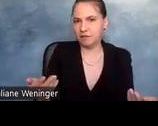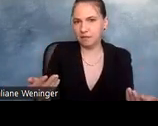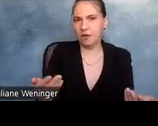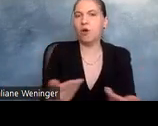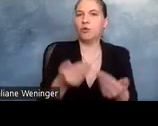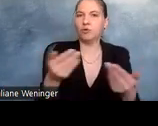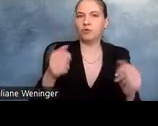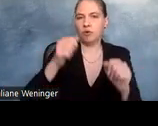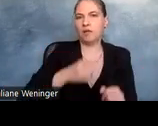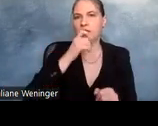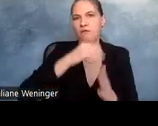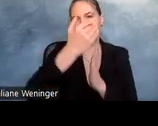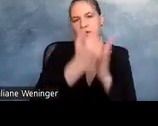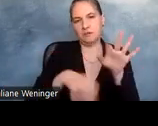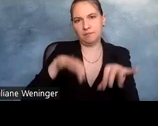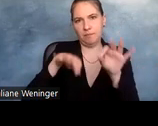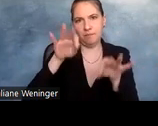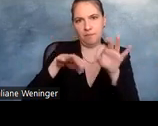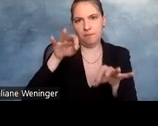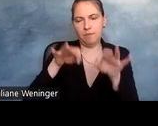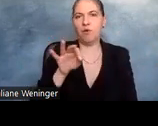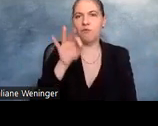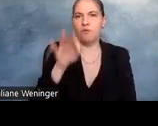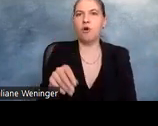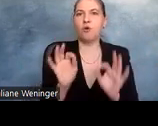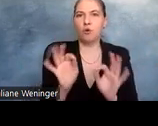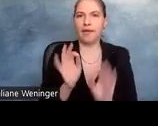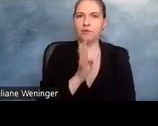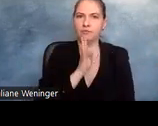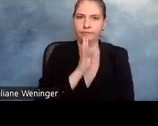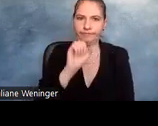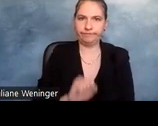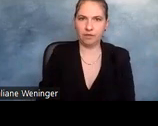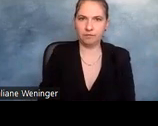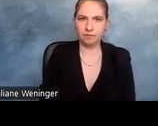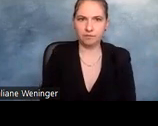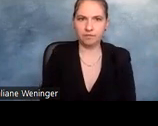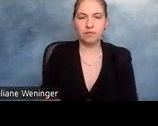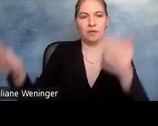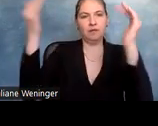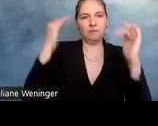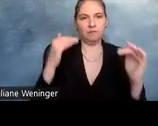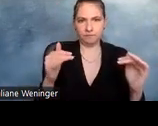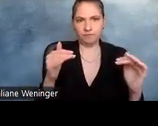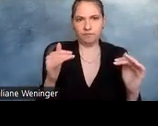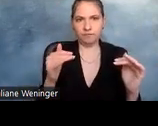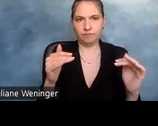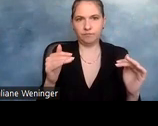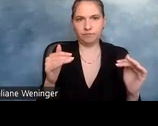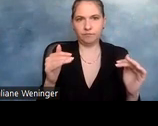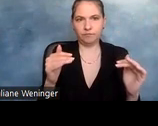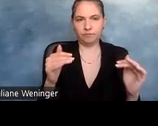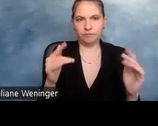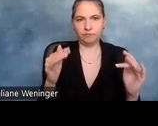welche Wortliste er nimmt, damit er die Wörter korrekt aussprechen kann. Wenn ich jetzt mal hier auf der Seite, ich bin jetzt auf der